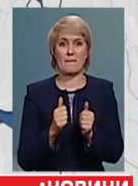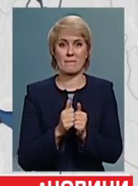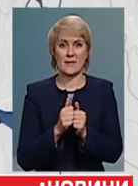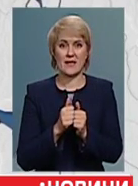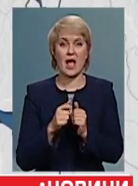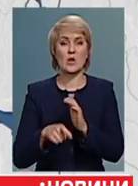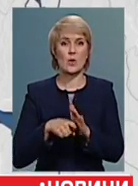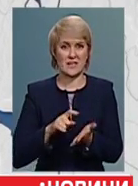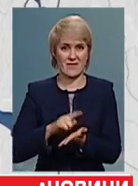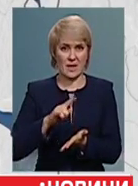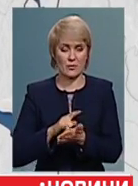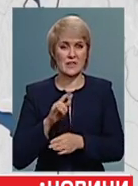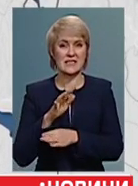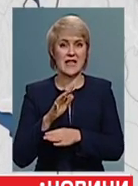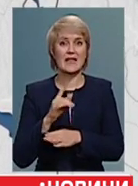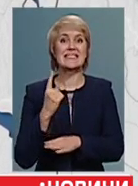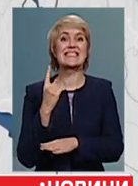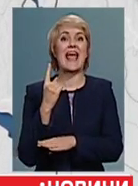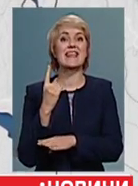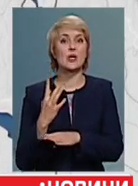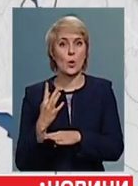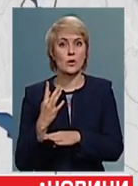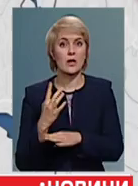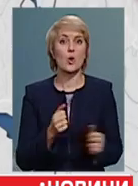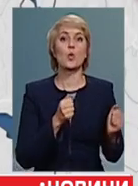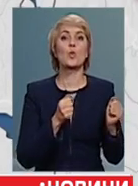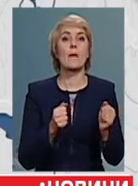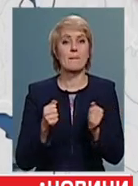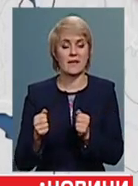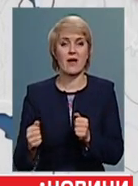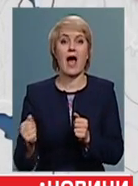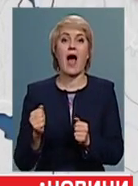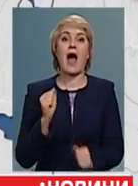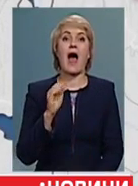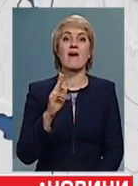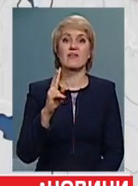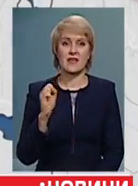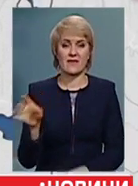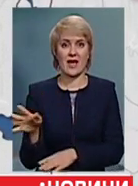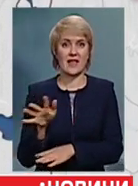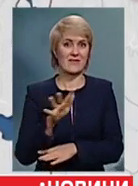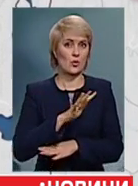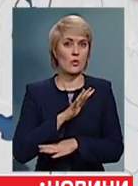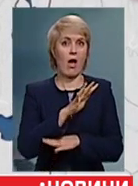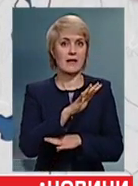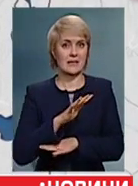аеропортом, противник обробляв зі зеніток і кулеметів. А в бік Авдіївки повернув ствольну артилерію.